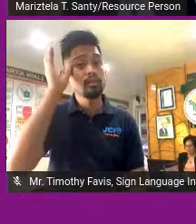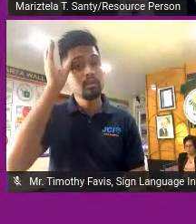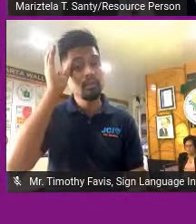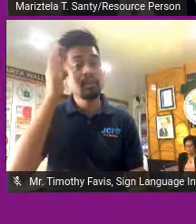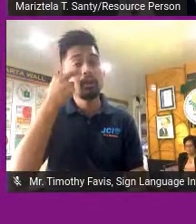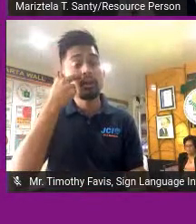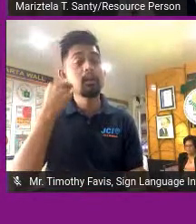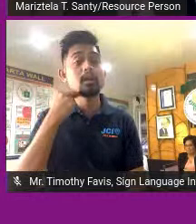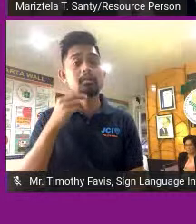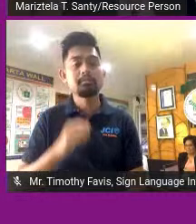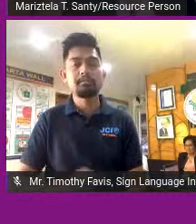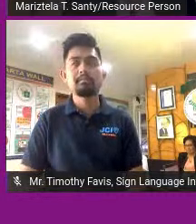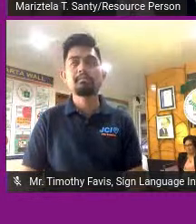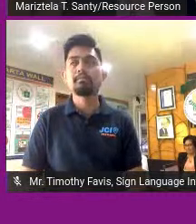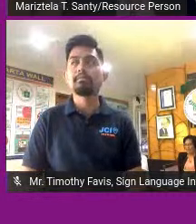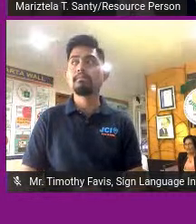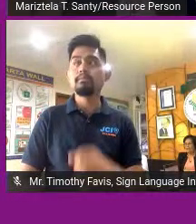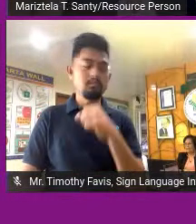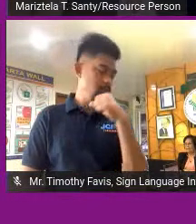a rape.